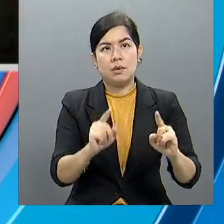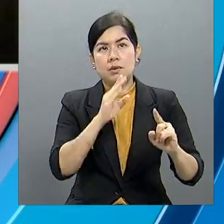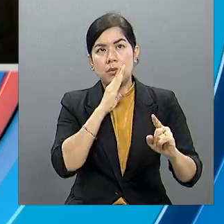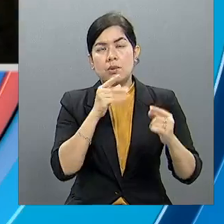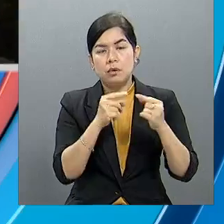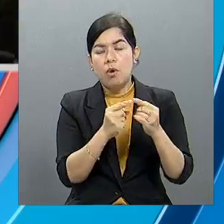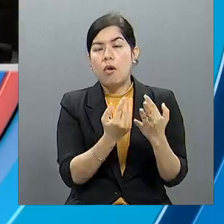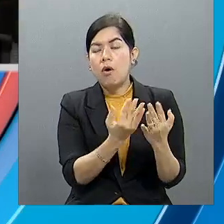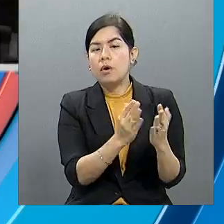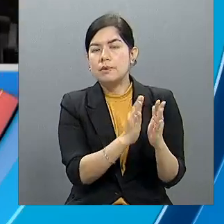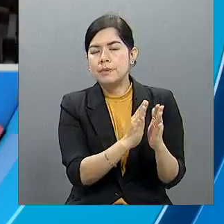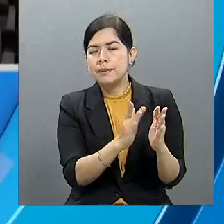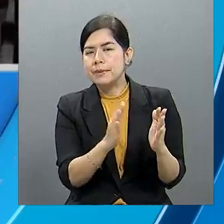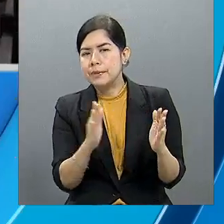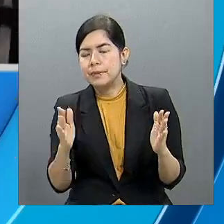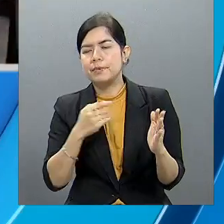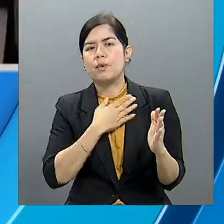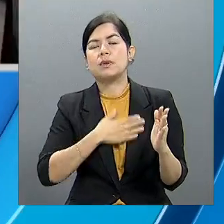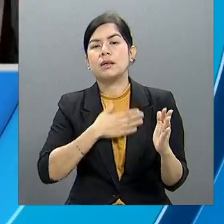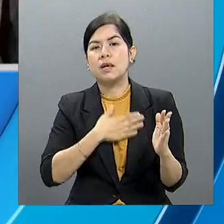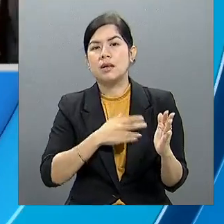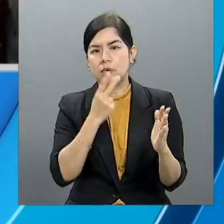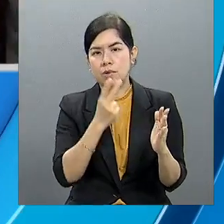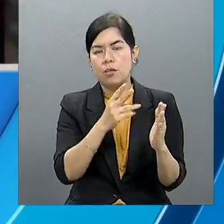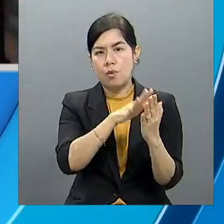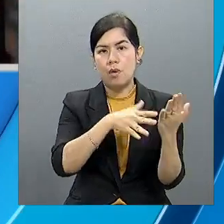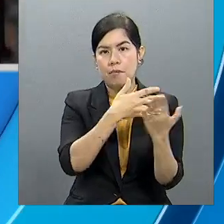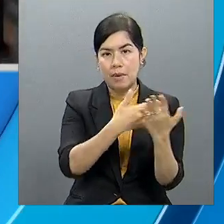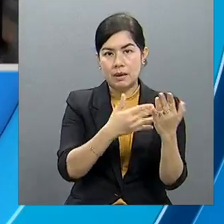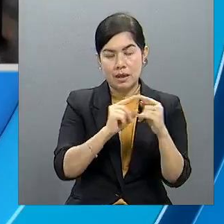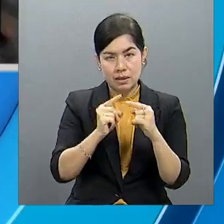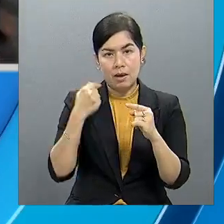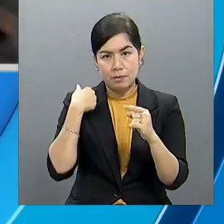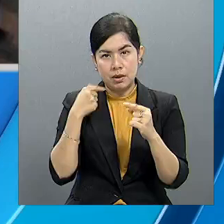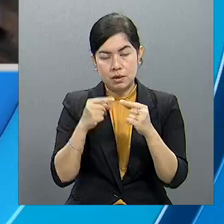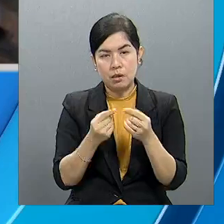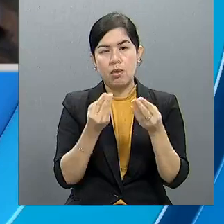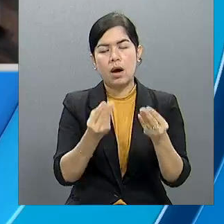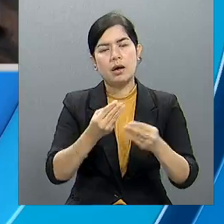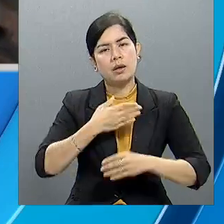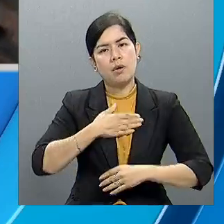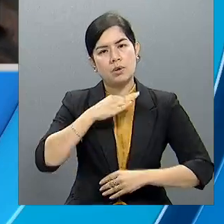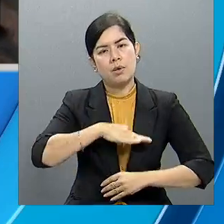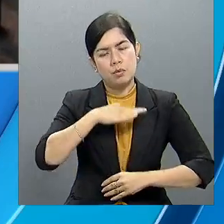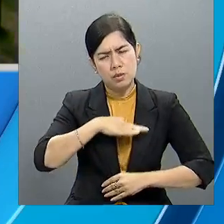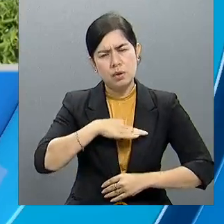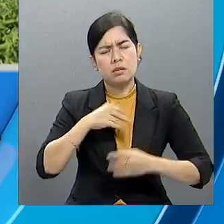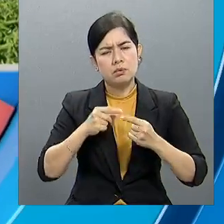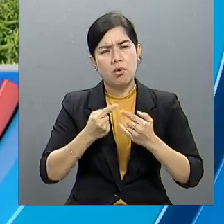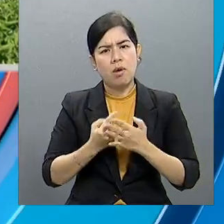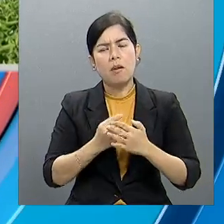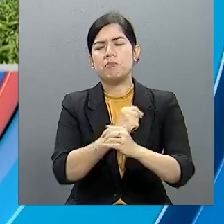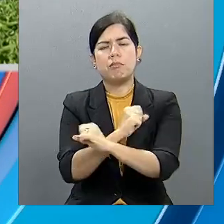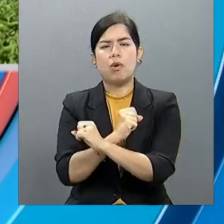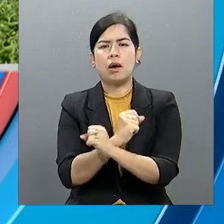่งหนงค checkoutumaมาตรการเห่านี้และออกแบบมาเพื่ให้เราใช้ชีิตได้ง่ายขึ้แล้็มชีวตทอยู่ยนยาวขึ้นนะมนกแ่มีร